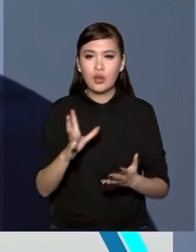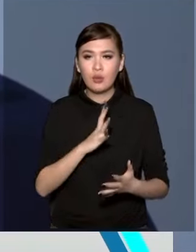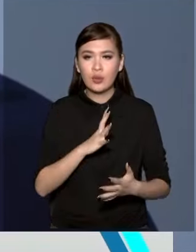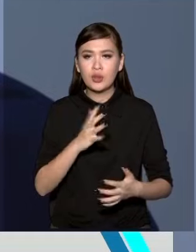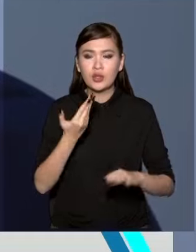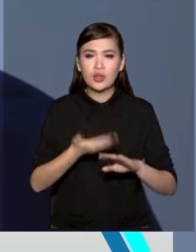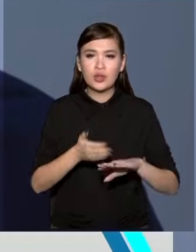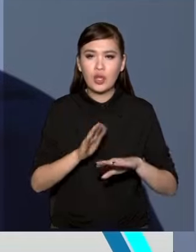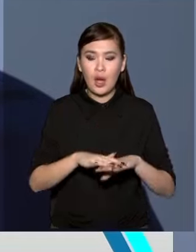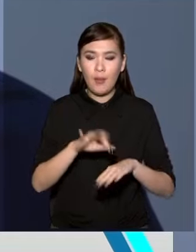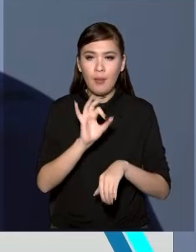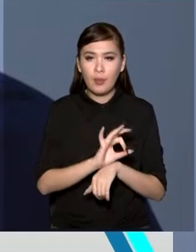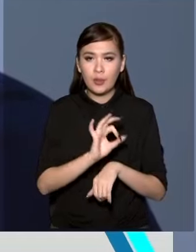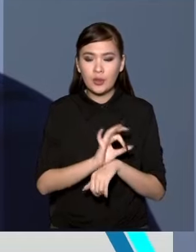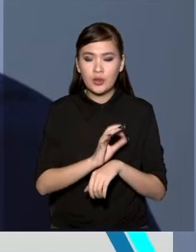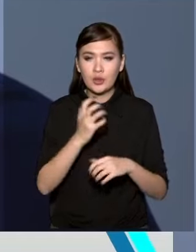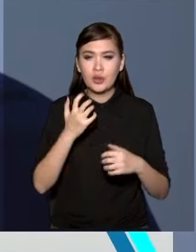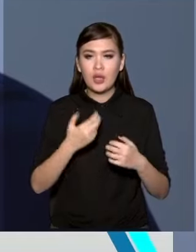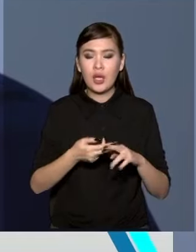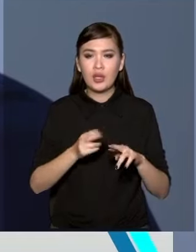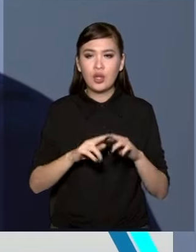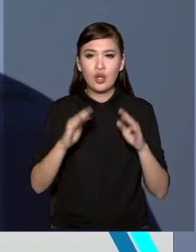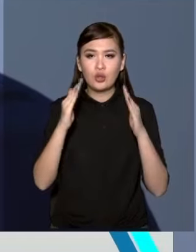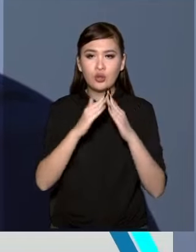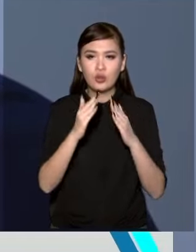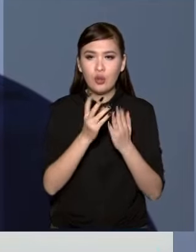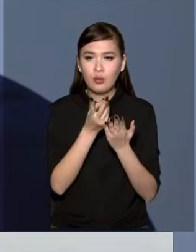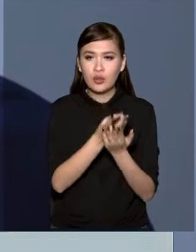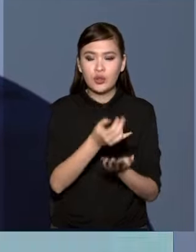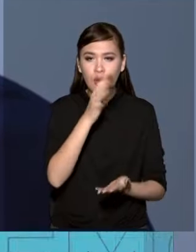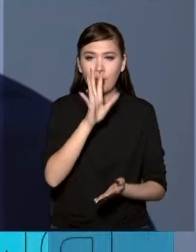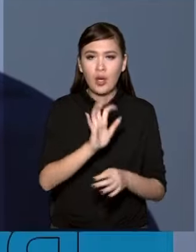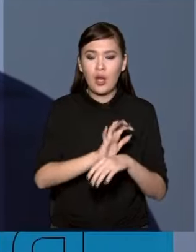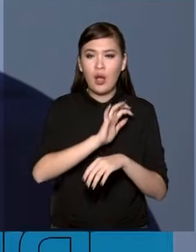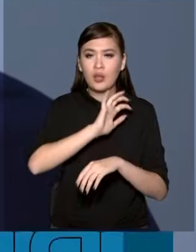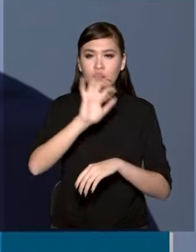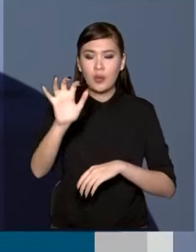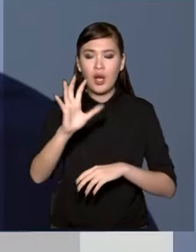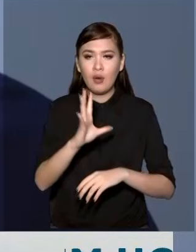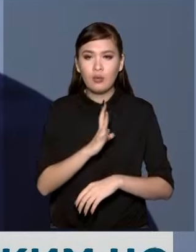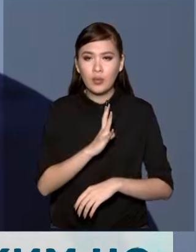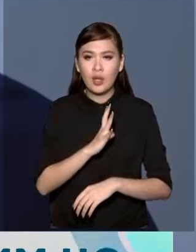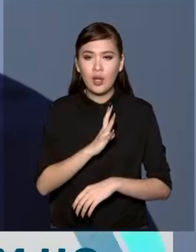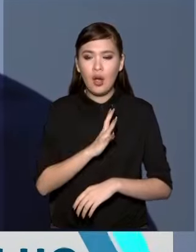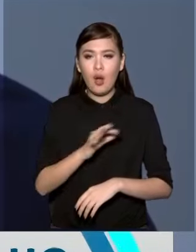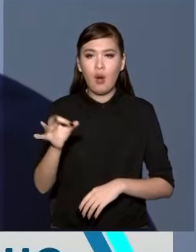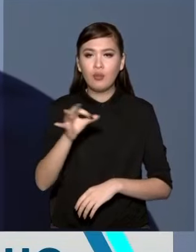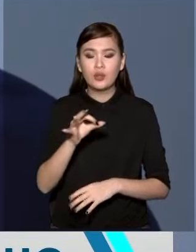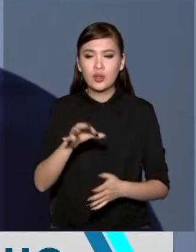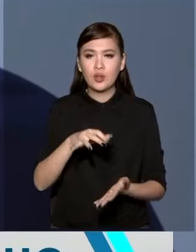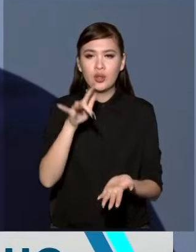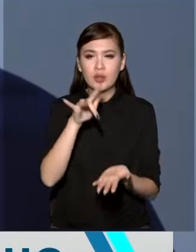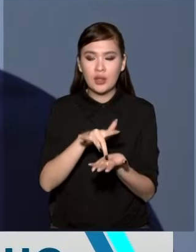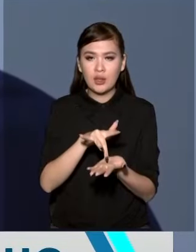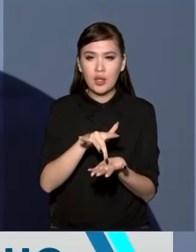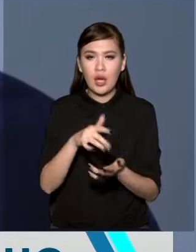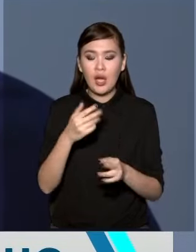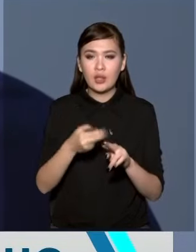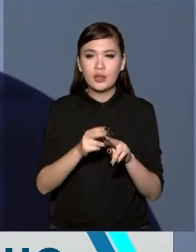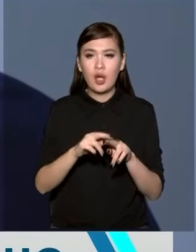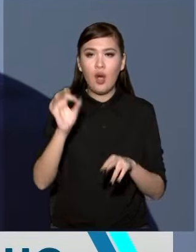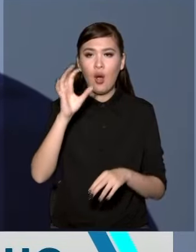степени тяжести, которые, думаю, все-таки их не стали рисковать и перенаправили их в областной центр. По